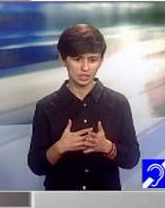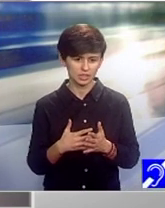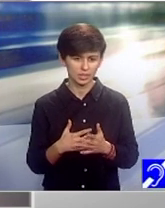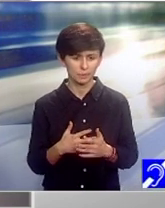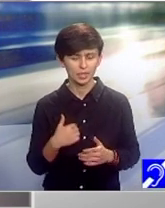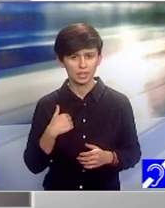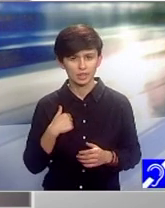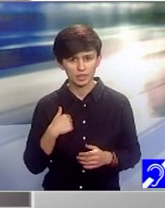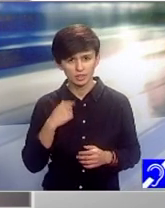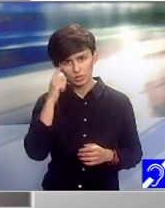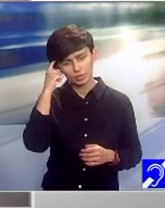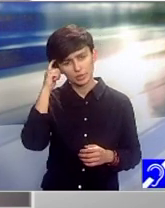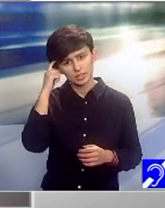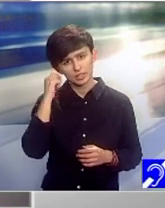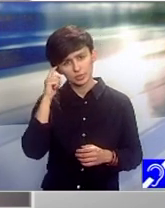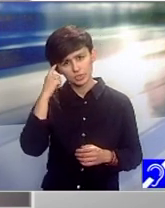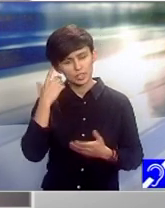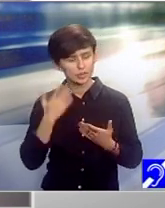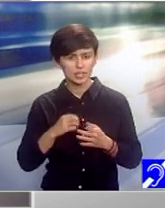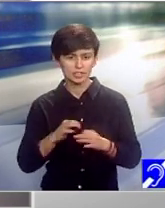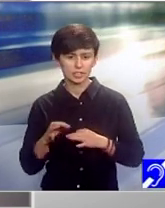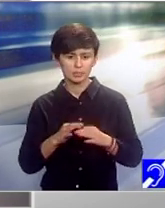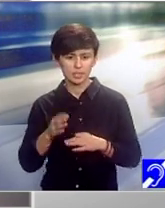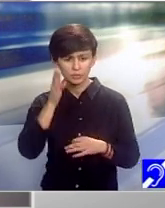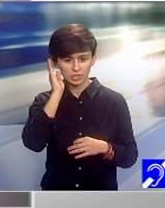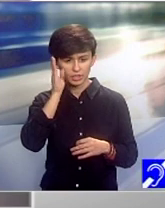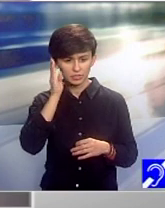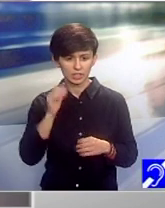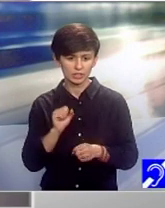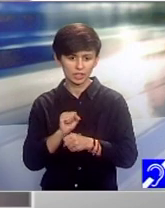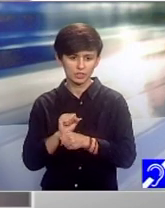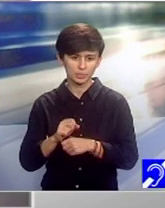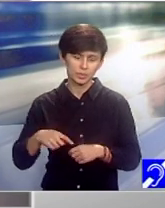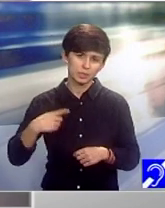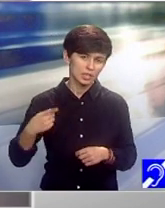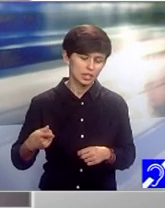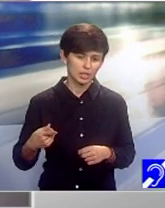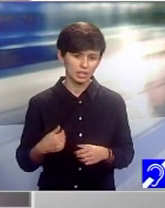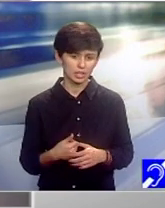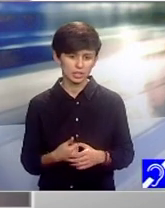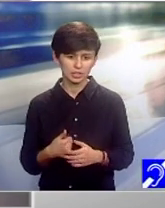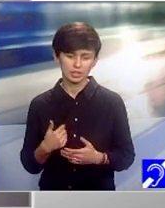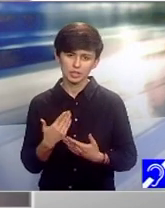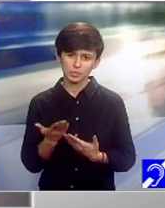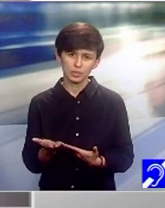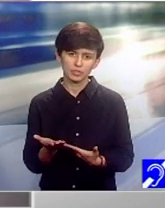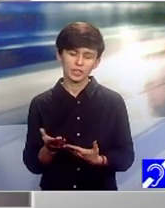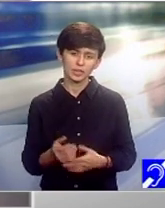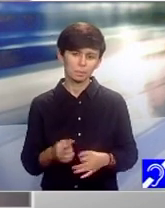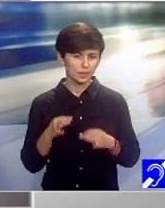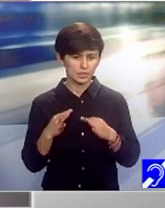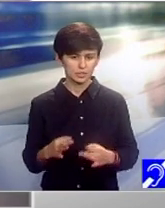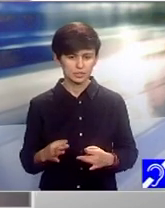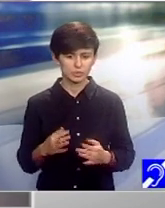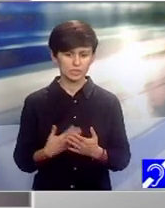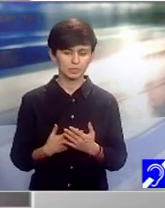meu de viitor pentru următoarea săptămână, chiar dacă era foarte scurt planul, de pe săptămână pe cealaltă, îmi oferă o anumită siguranță pentru că știam